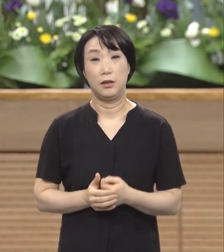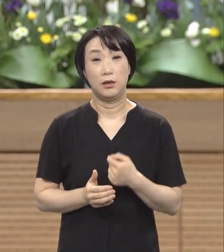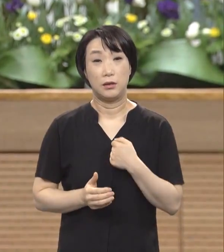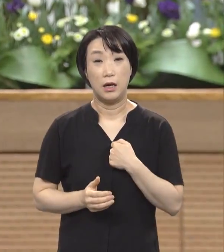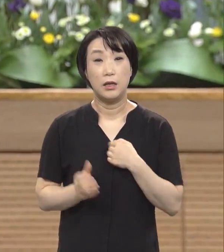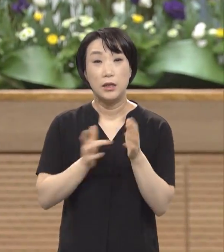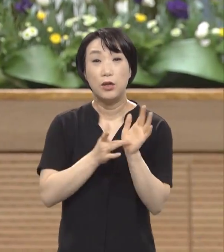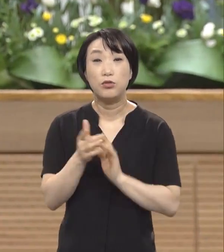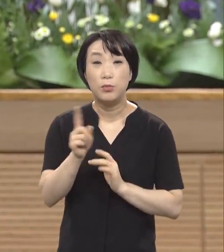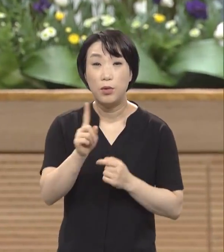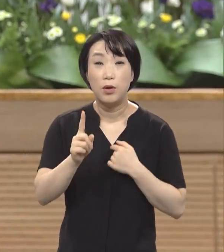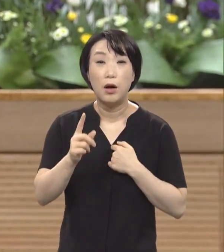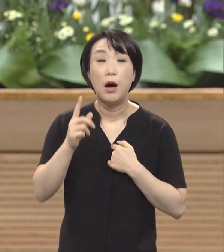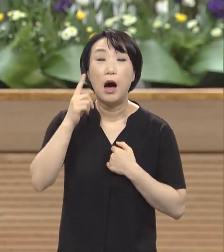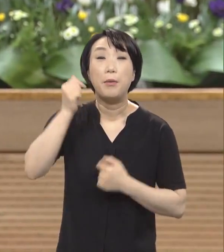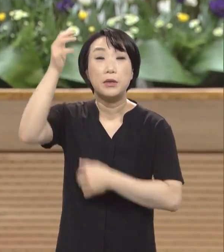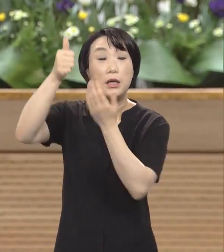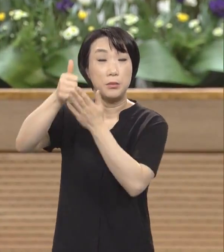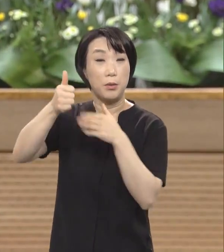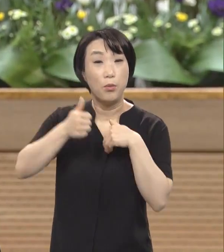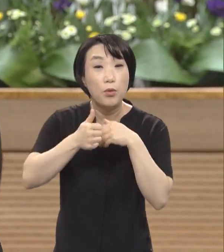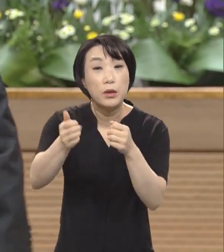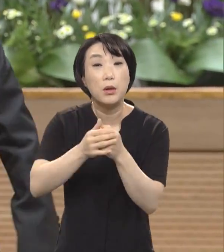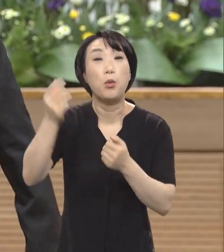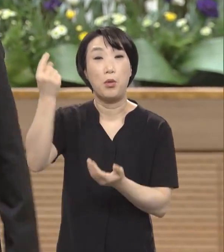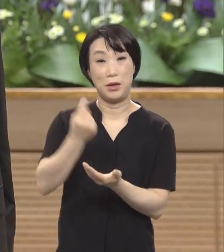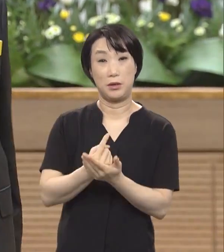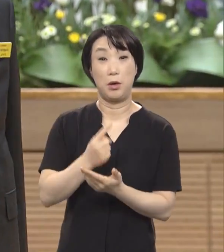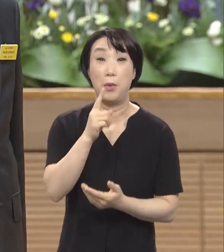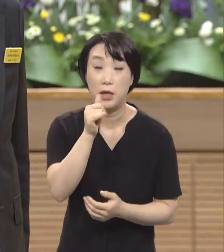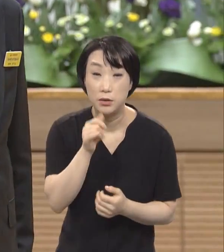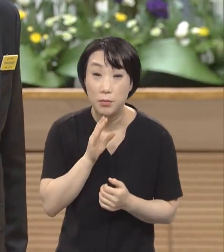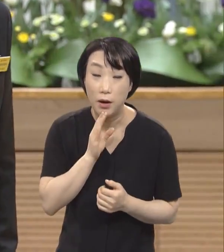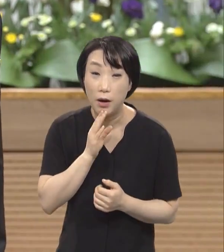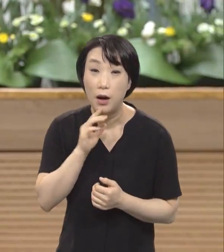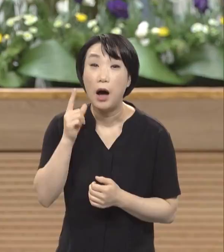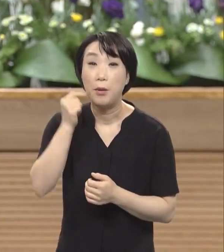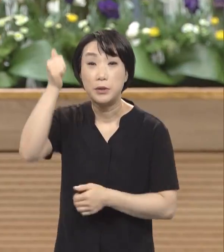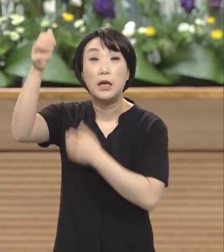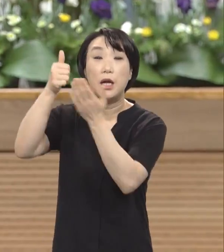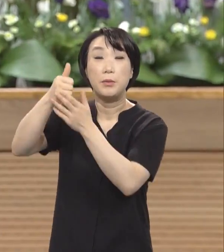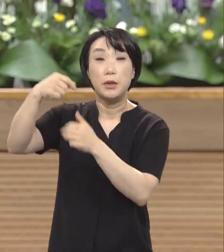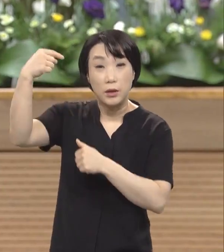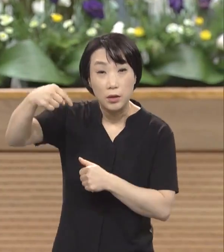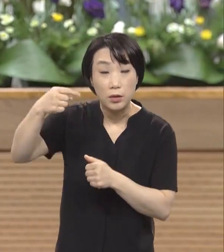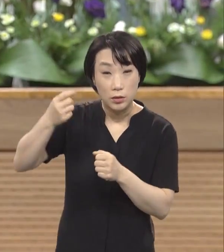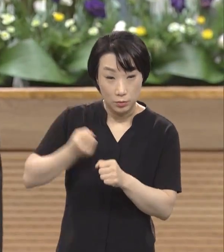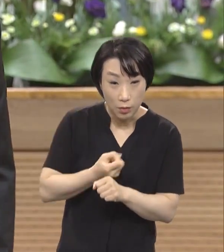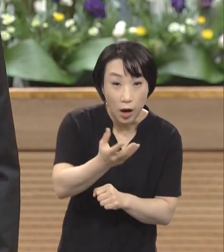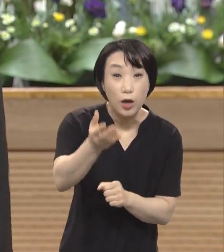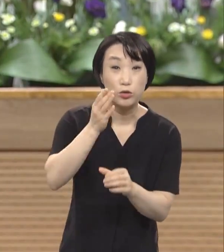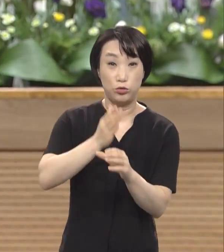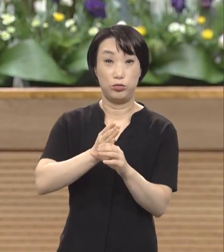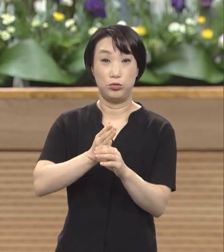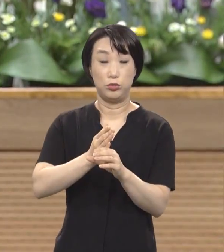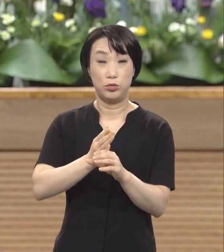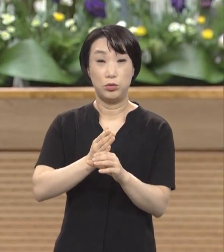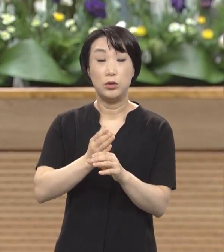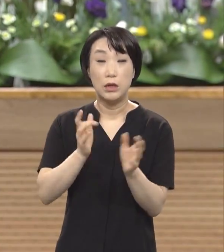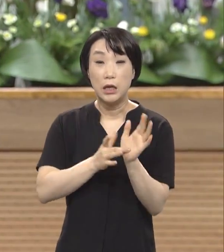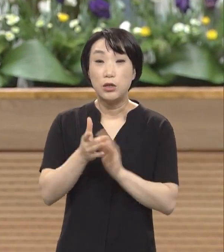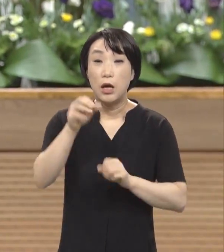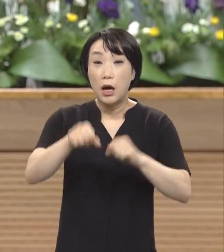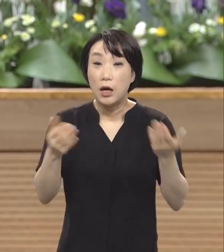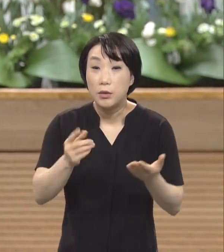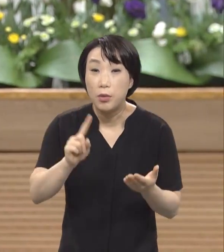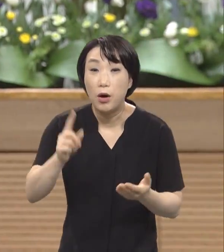나는 내 아버지가 보내서 왔다. 아버지가 이런 말을 말하고 있다. 내가 하고